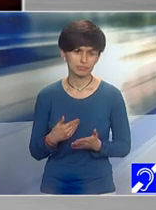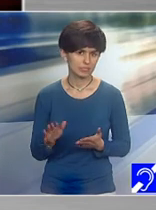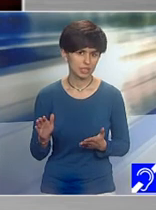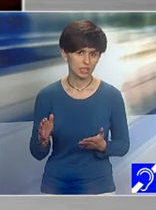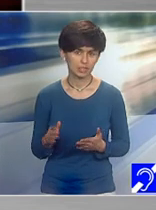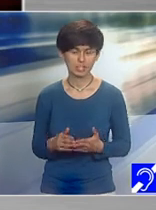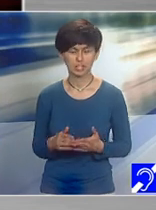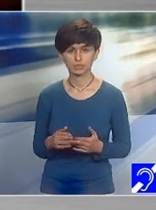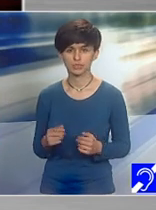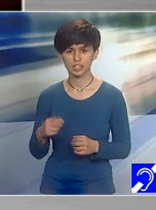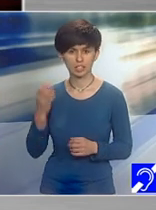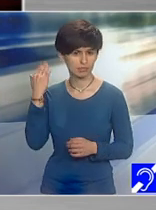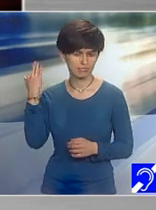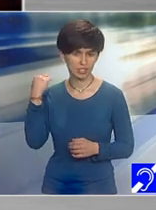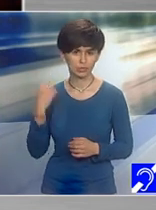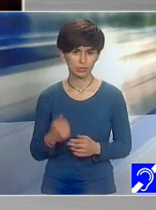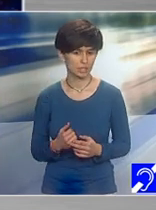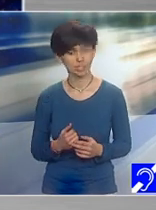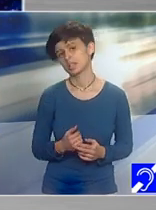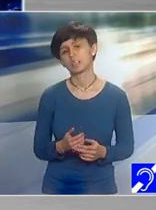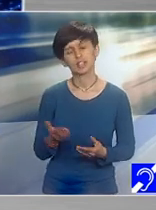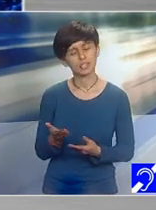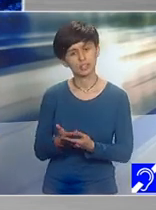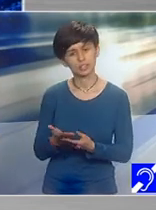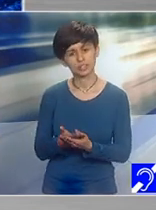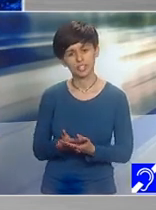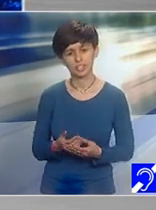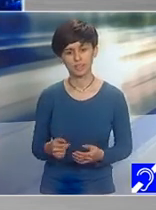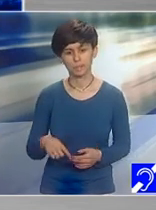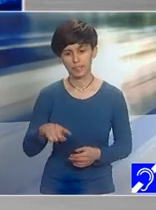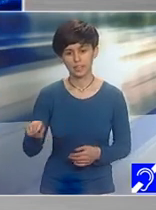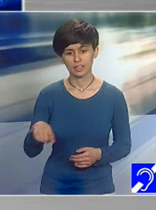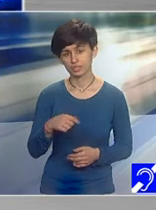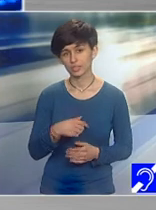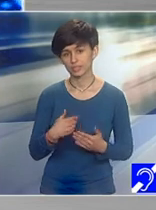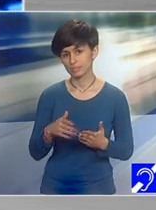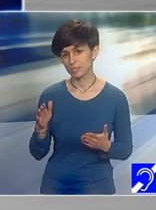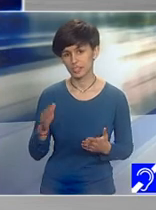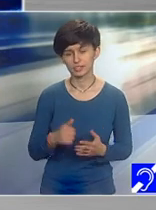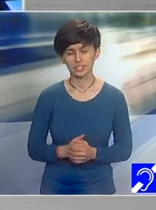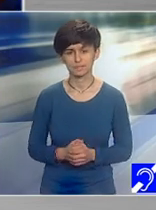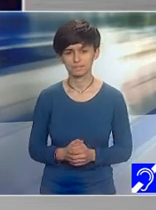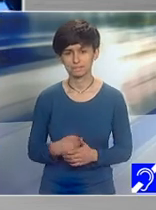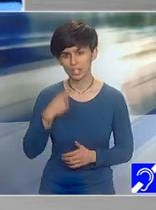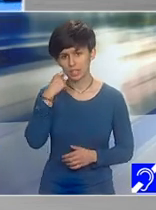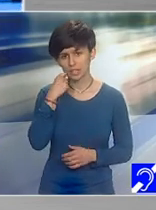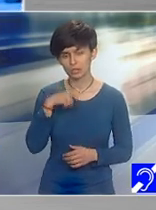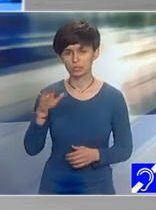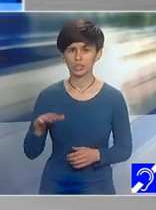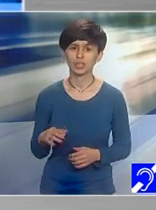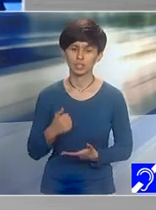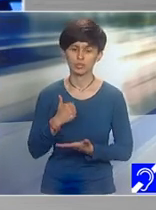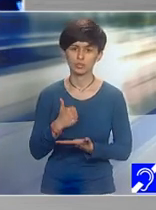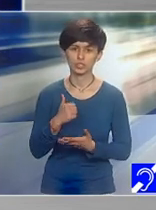dosarului plic, pentru că noi am renunțat, noi, cei care susținem financiar primăria. De asemenea, Clujul are un buget de 260